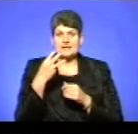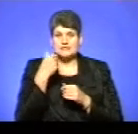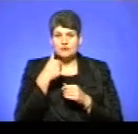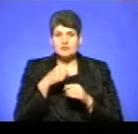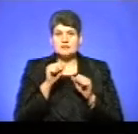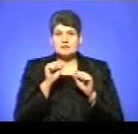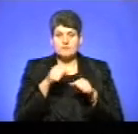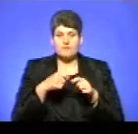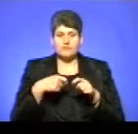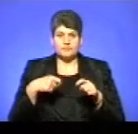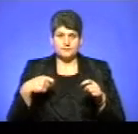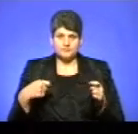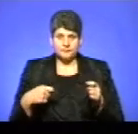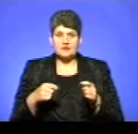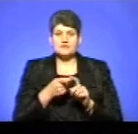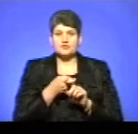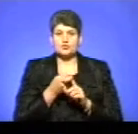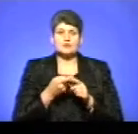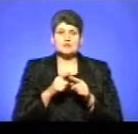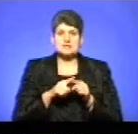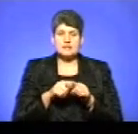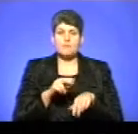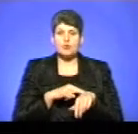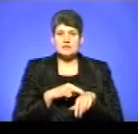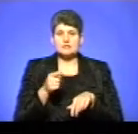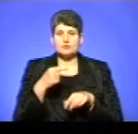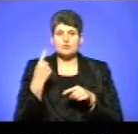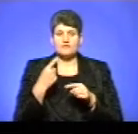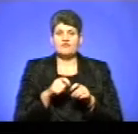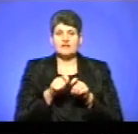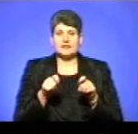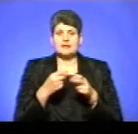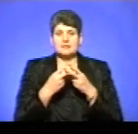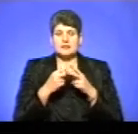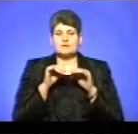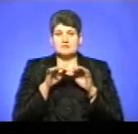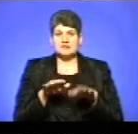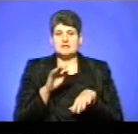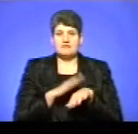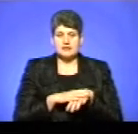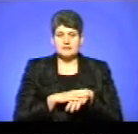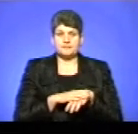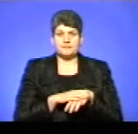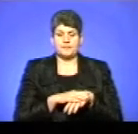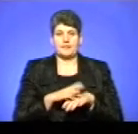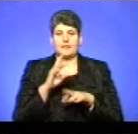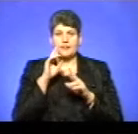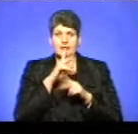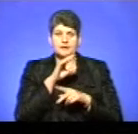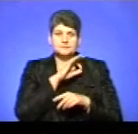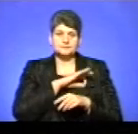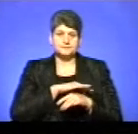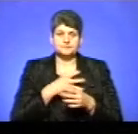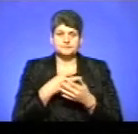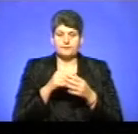правом пролонгації. У зв'язку з цим поліція Тернопільської області відкрила кримінальне провадження за фактом зловживання повноваженнями особою,